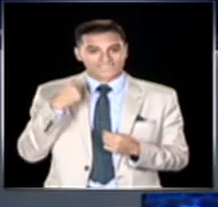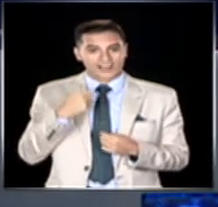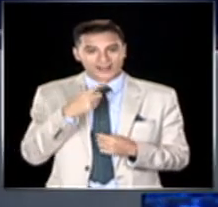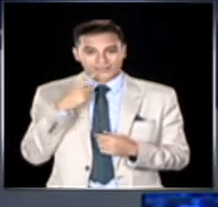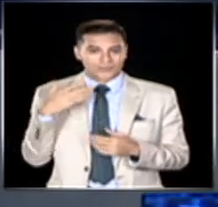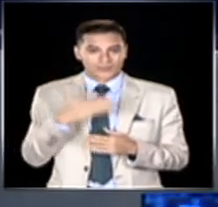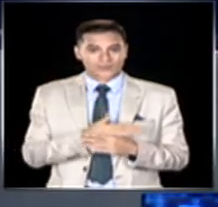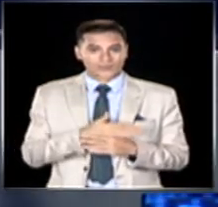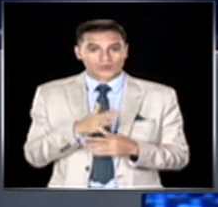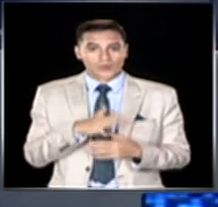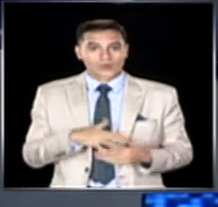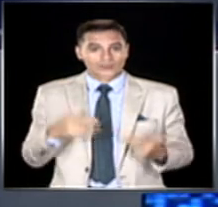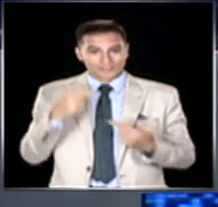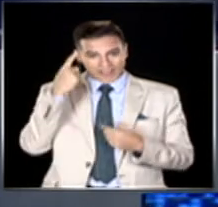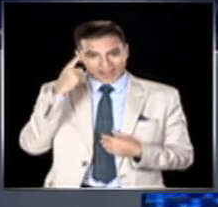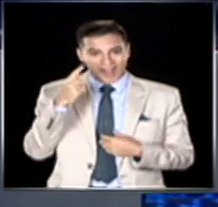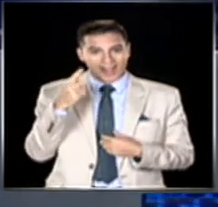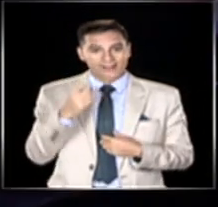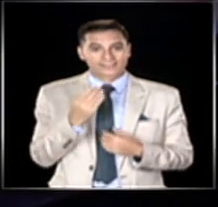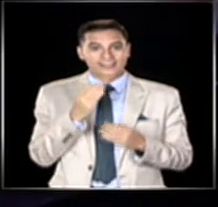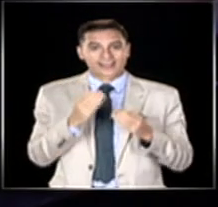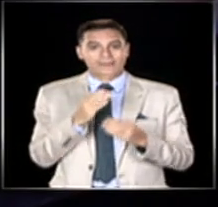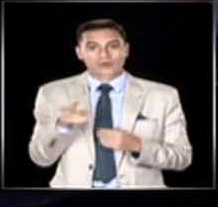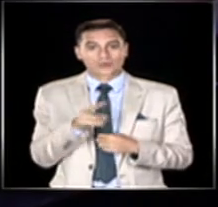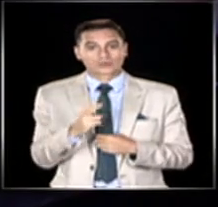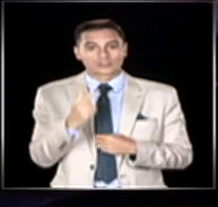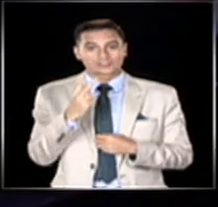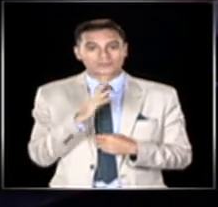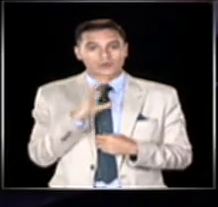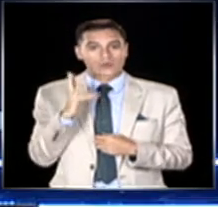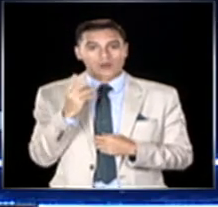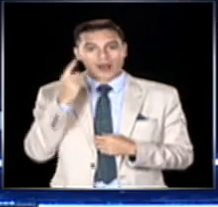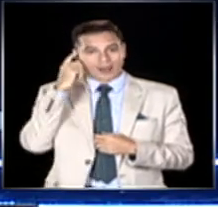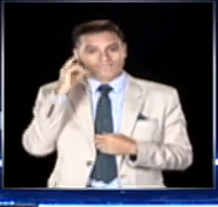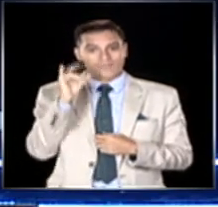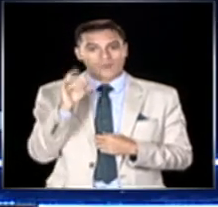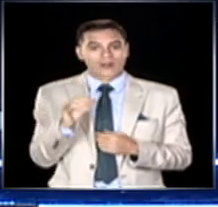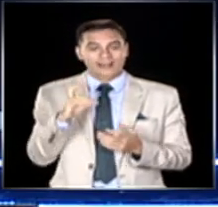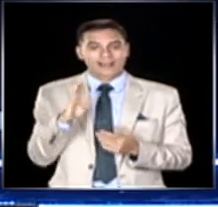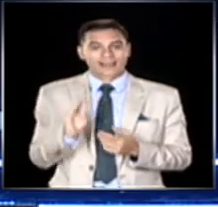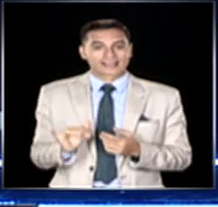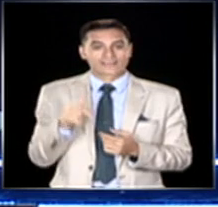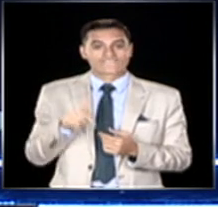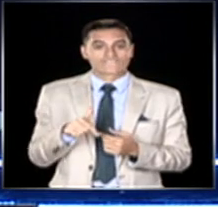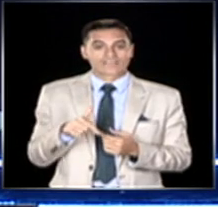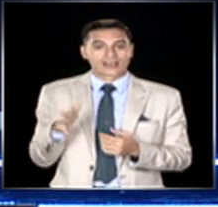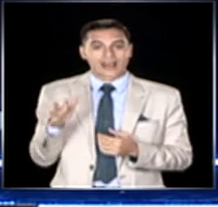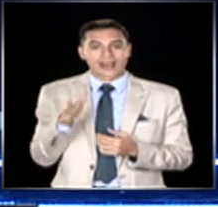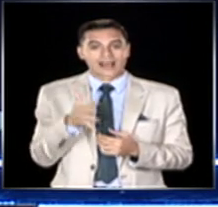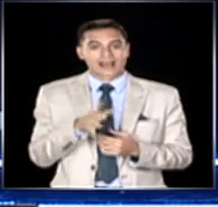الله يسامحك. الاستوديو كله عارف معانا انتوا الاثنين، منى زكي. 6. في أي محيط تقع جزيرة